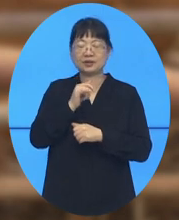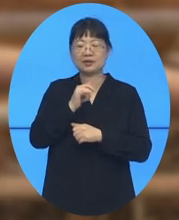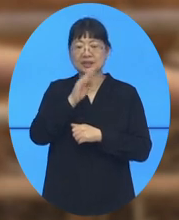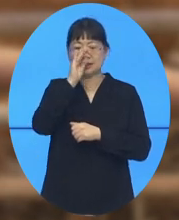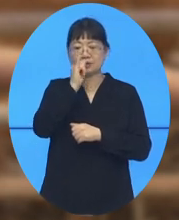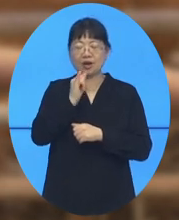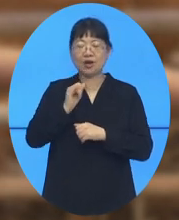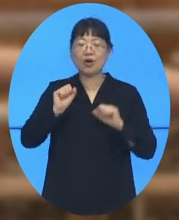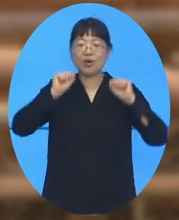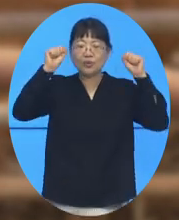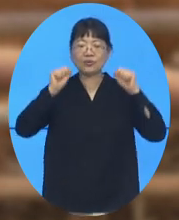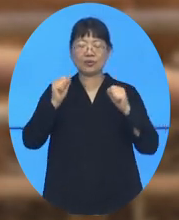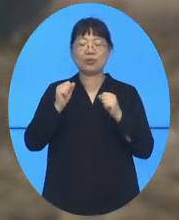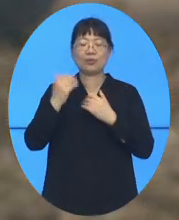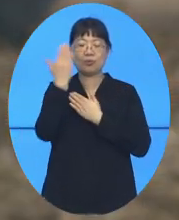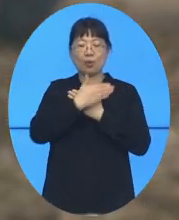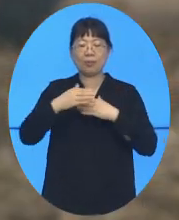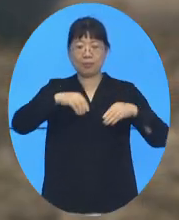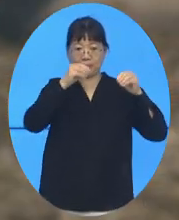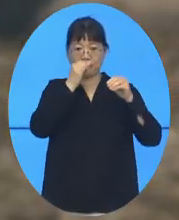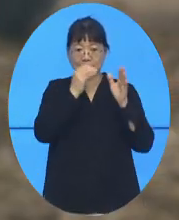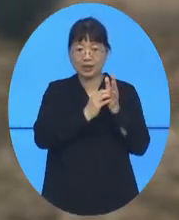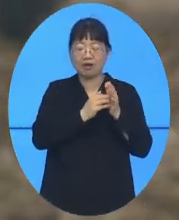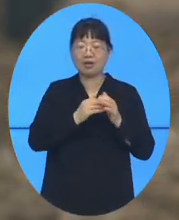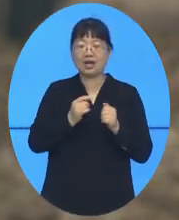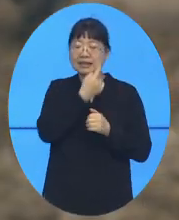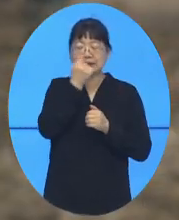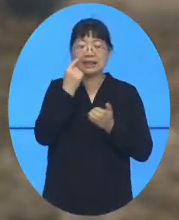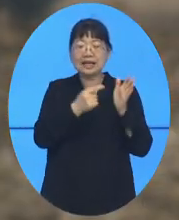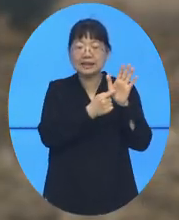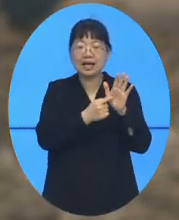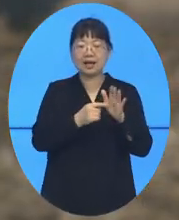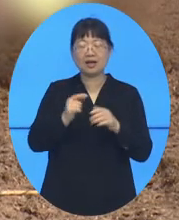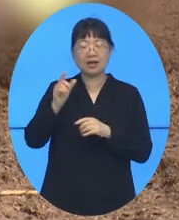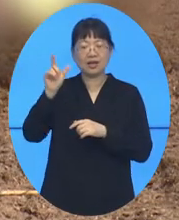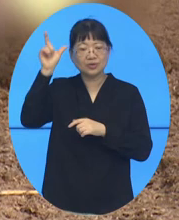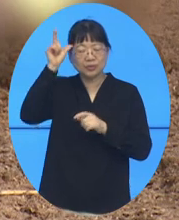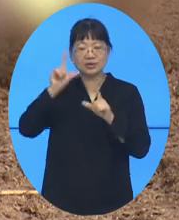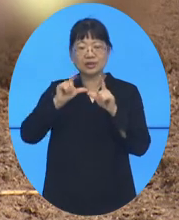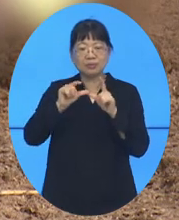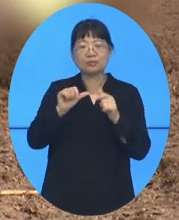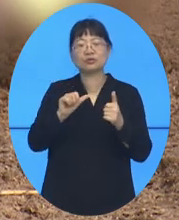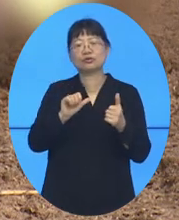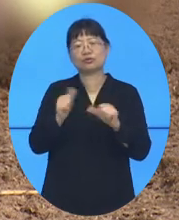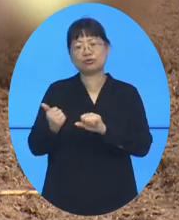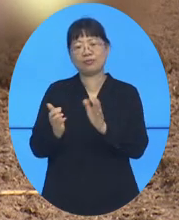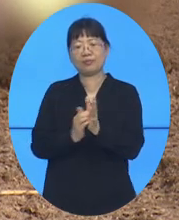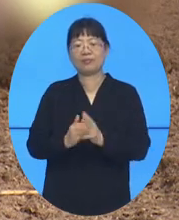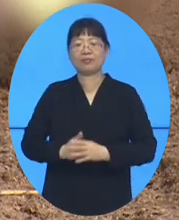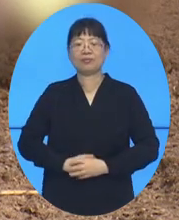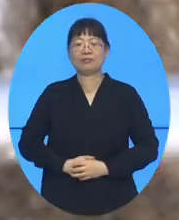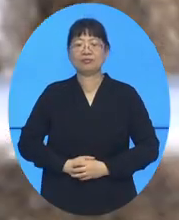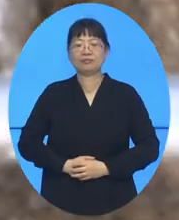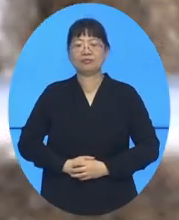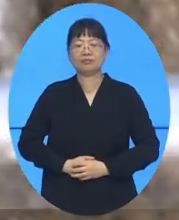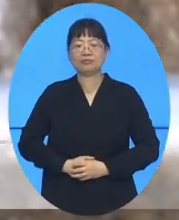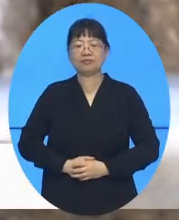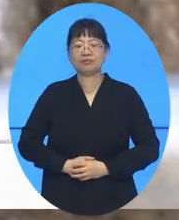운동기관 마비가 주요 증상으로 증상이 나타난 소의 경우 대부분 퇴사하는 것으로 알려져 있습니다